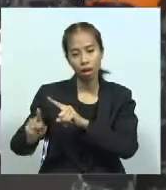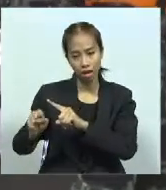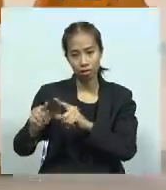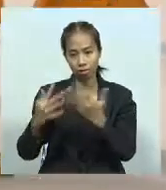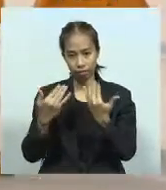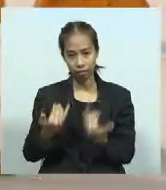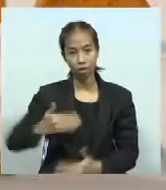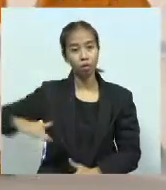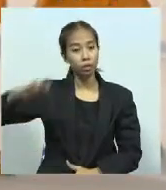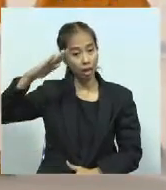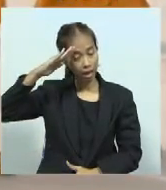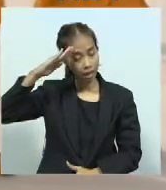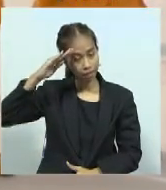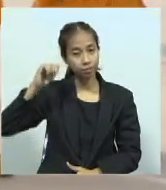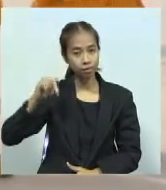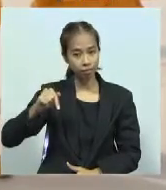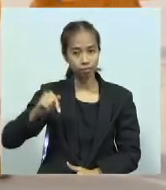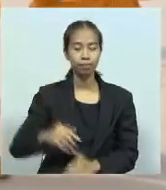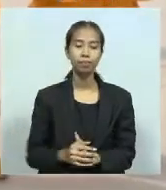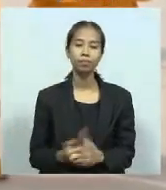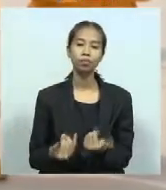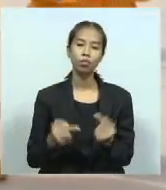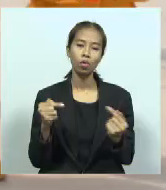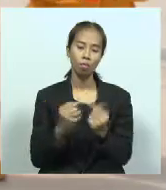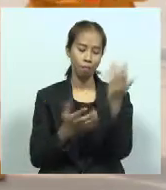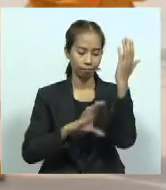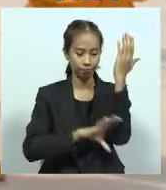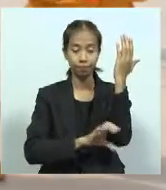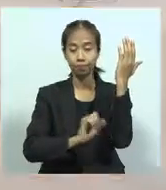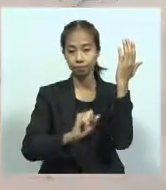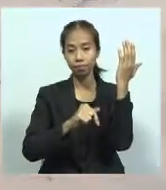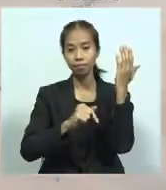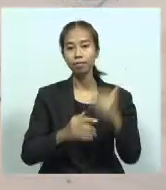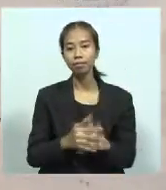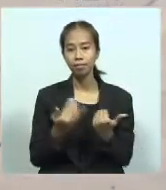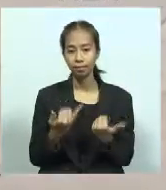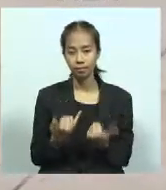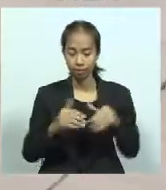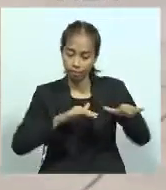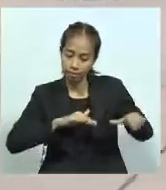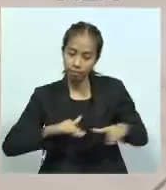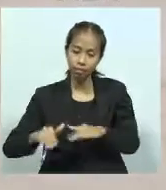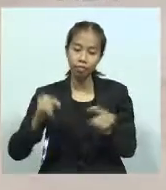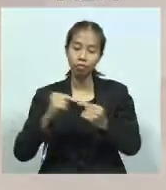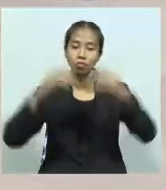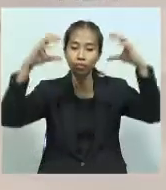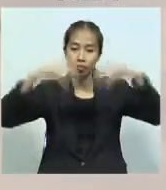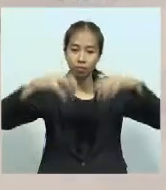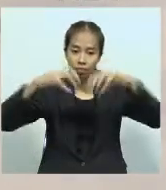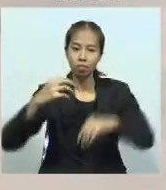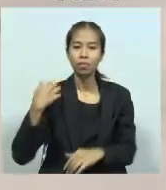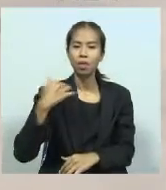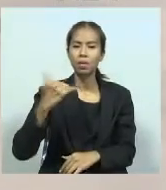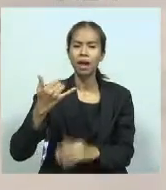กองพลพัฒนาที่4ค่ายรัตนพลอำเภอคลองหอยโข่งจังหวัดสงขลาเพื่อเตรียมความพร้อมในช่วงหน้าฝนที่อาจเกิ